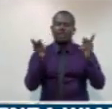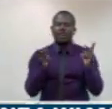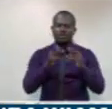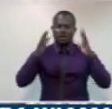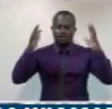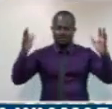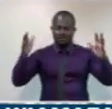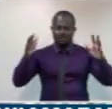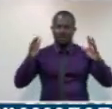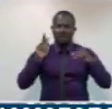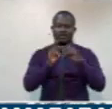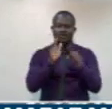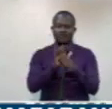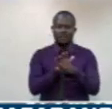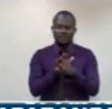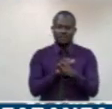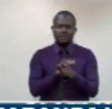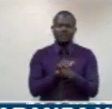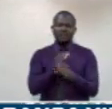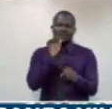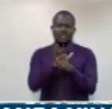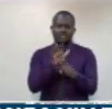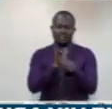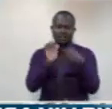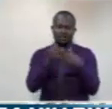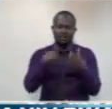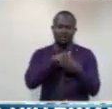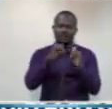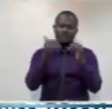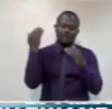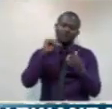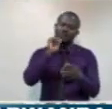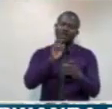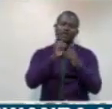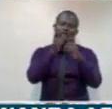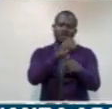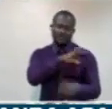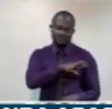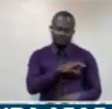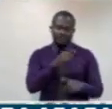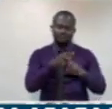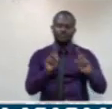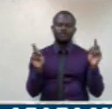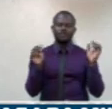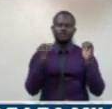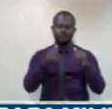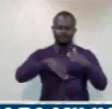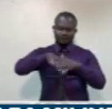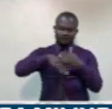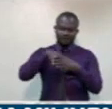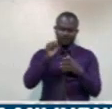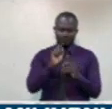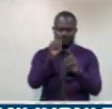benshi n'amikoro menshi, cyane cyane ko twe twayikinaga tutanahembwa. Byari bitandukanye n'uko muri football wajya